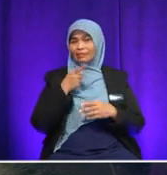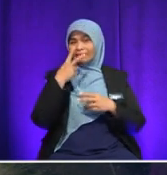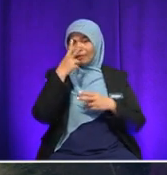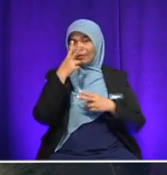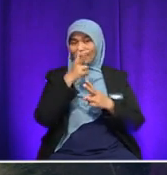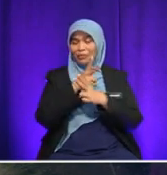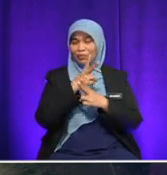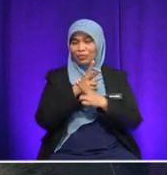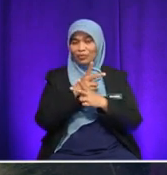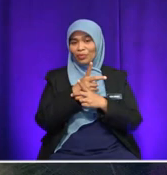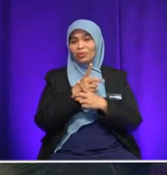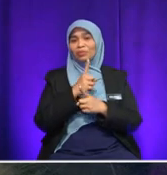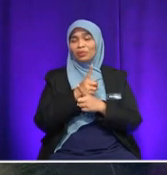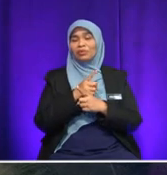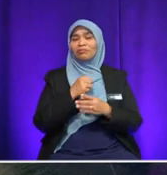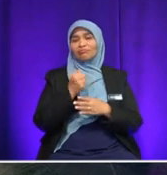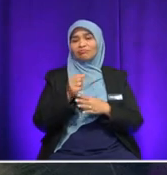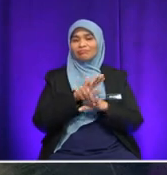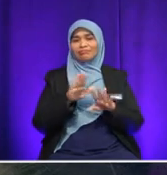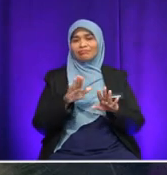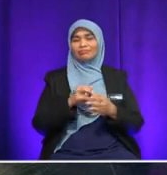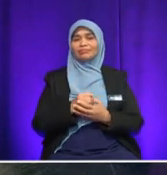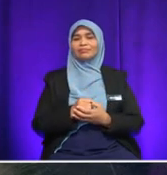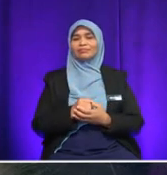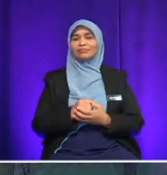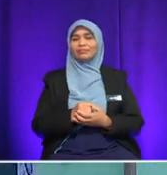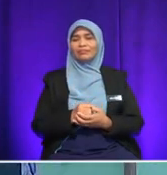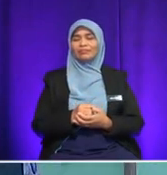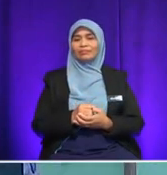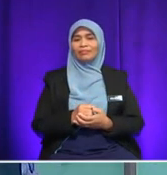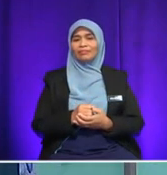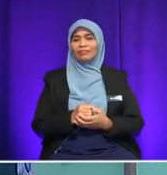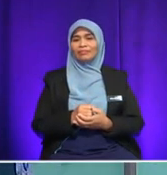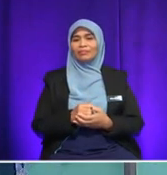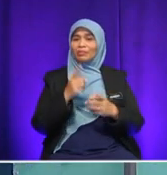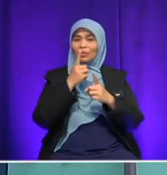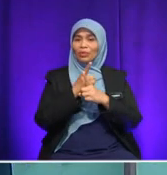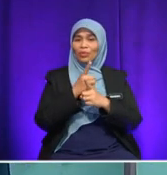sebab kedua-dua murid kita memberikan jawapan imbas kembali. Ya, okey. Kita tengok jawapan dia.